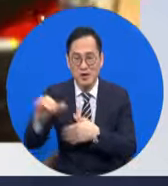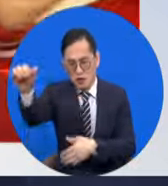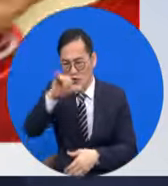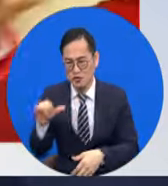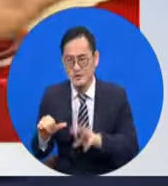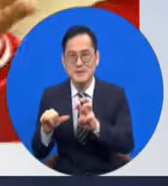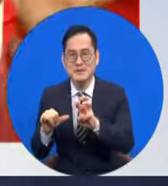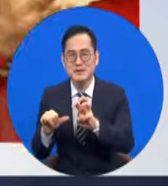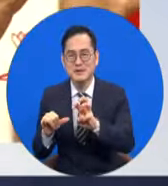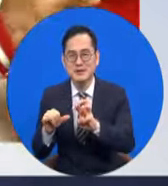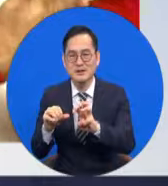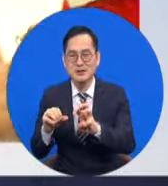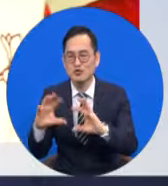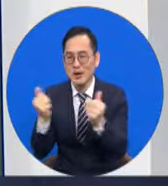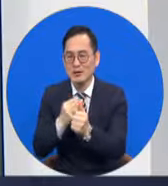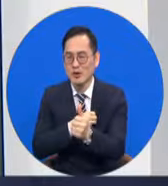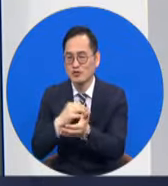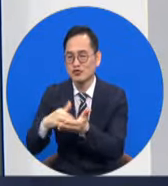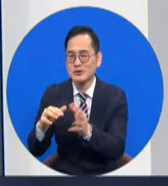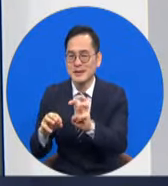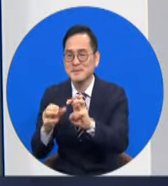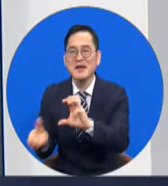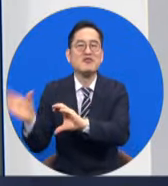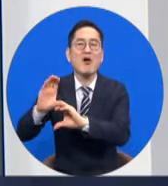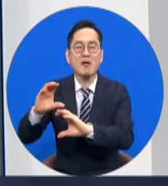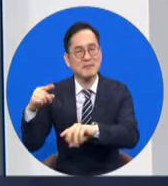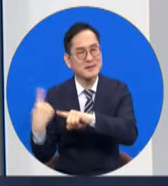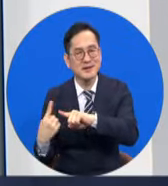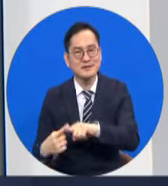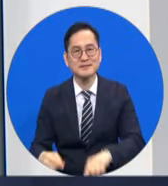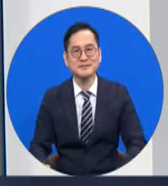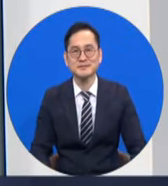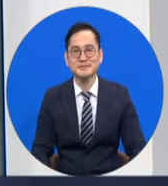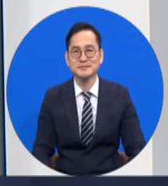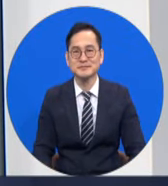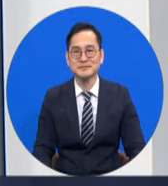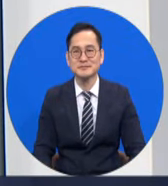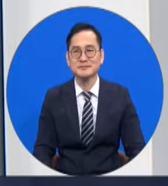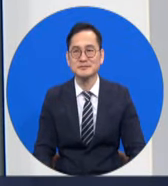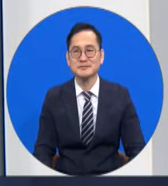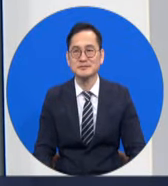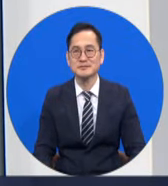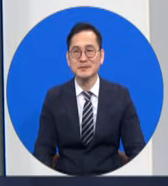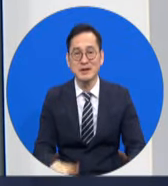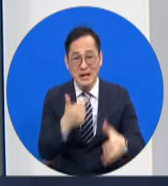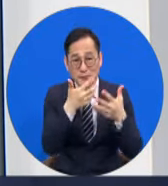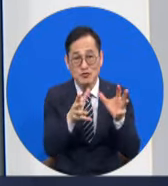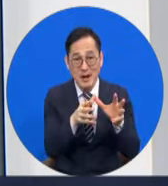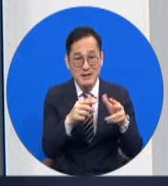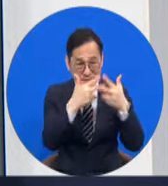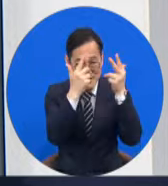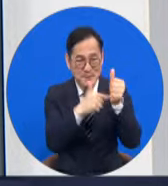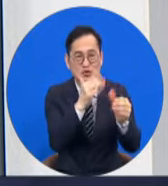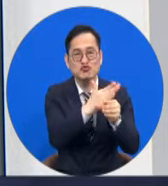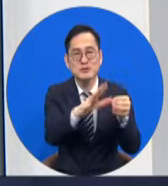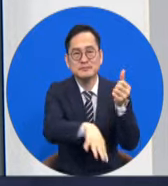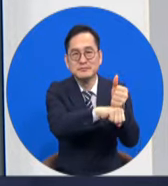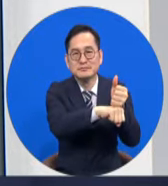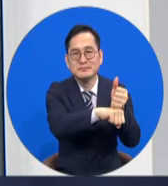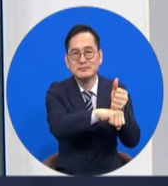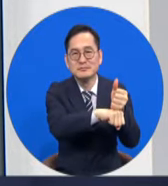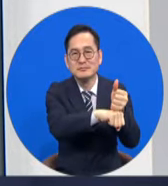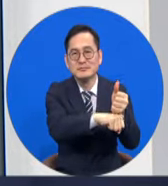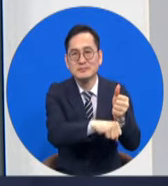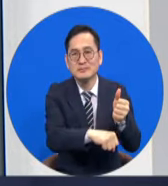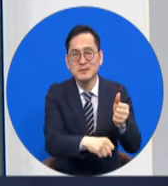그런 생각이 들거든요. 예. 왜냐하면 지금 민주당의 이재명입니까? 아니에요. 이재명의 민주당 된 거 아니겠습니까? 그다음에